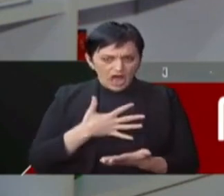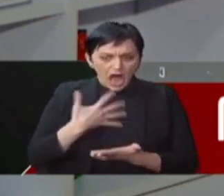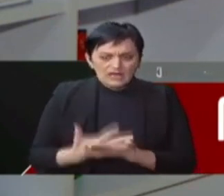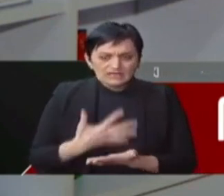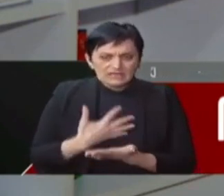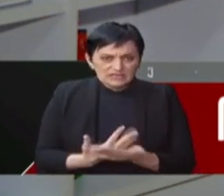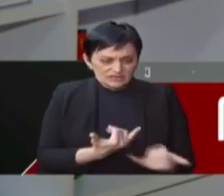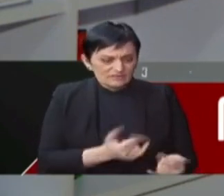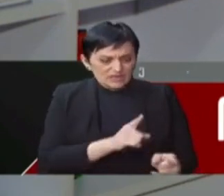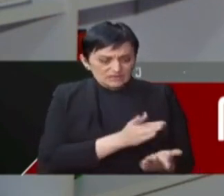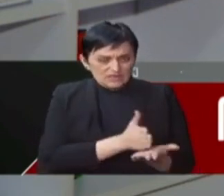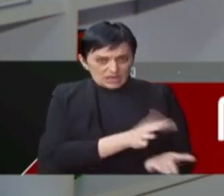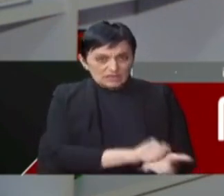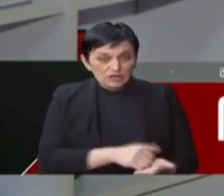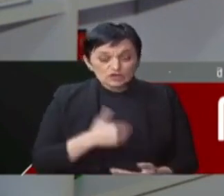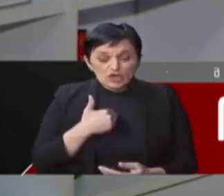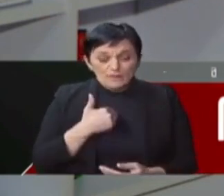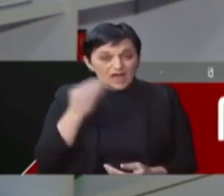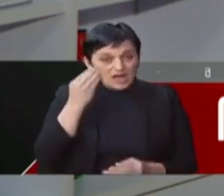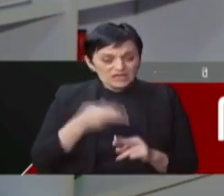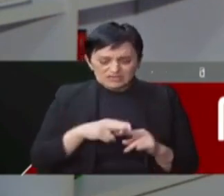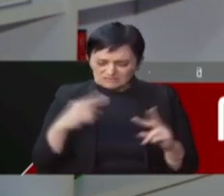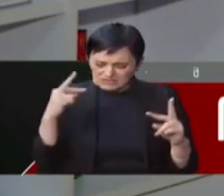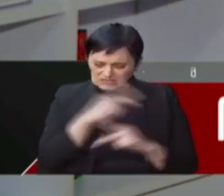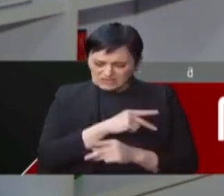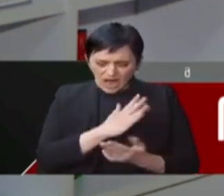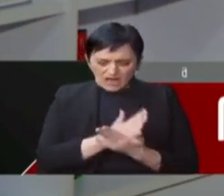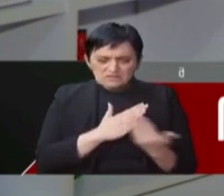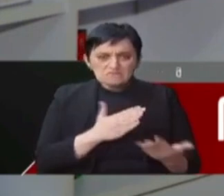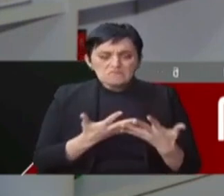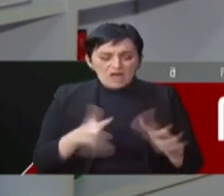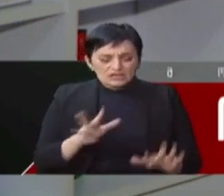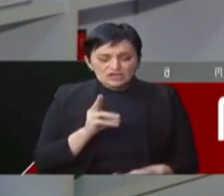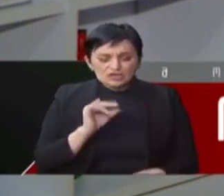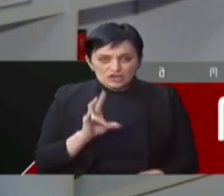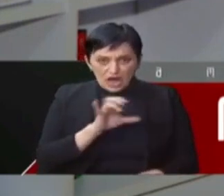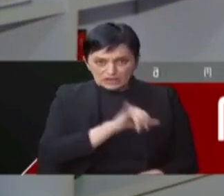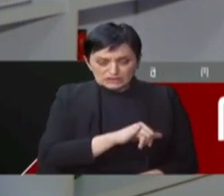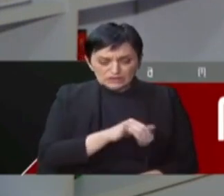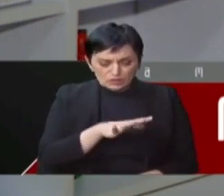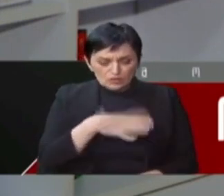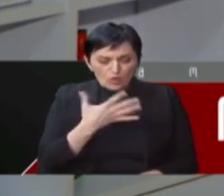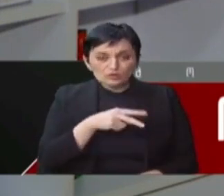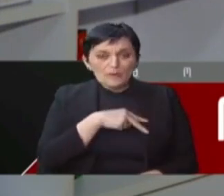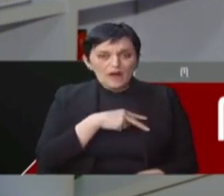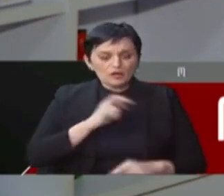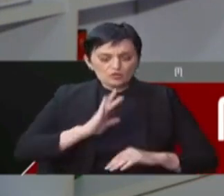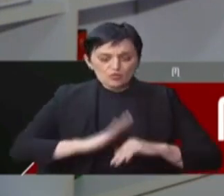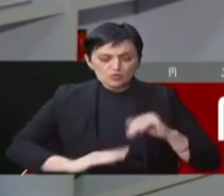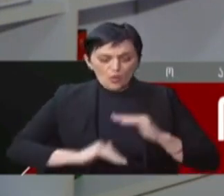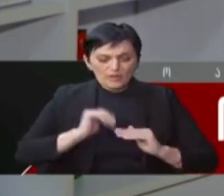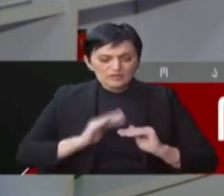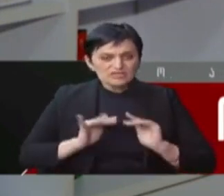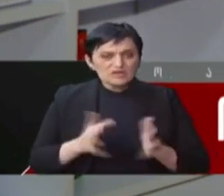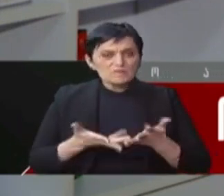რითიც არიან დაკავებული. Რაც ჩემი აზრით მცდარია, იმიტომ რომ მათ მეტად ბევრი შანსი ჰქონდათ პარლამენტში პროფესიული საქმიანობით